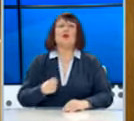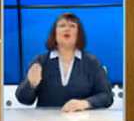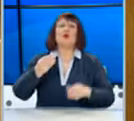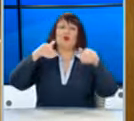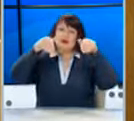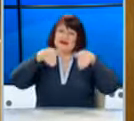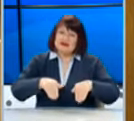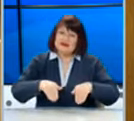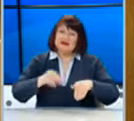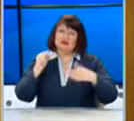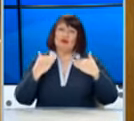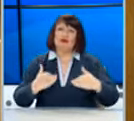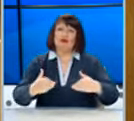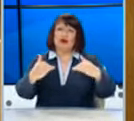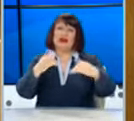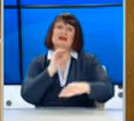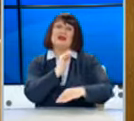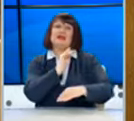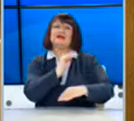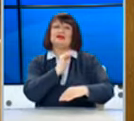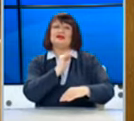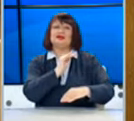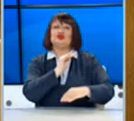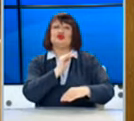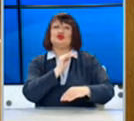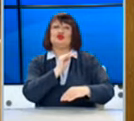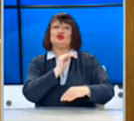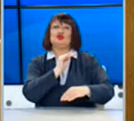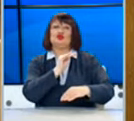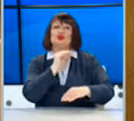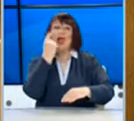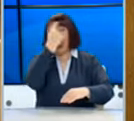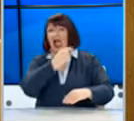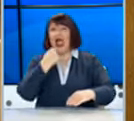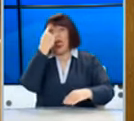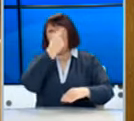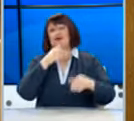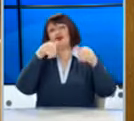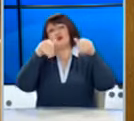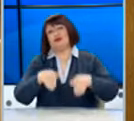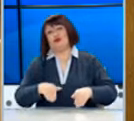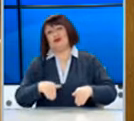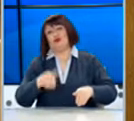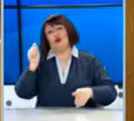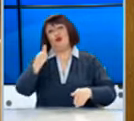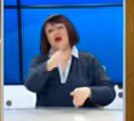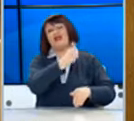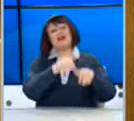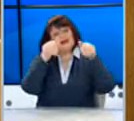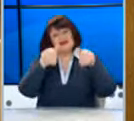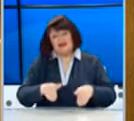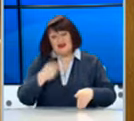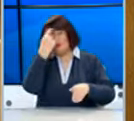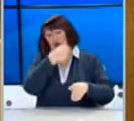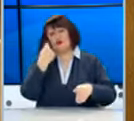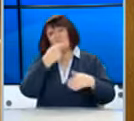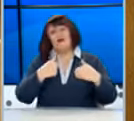την εθνική αντιπροσωπεία από το επίπεδο αυτοσεβασμού που ο ίδιος διαφυλάσσει για τον εαυτό